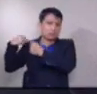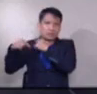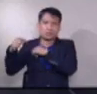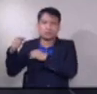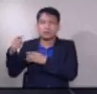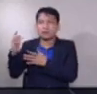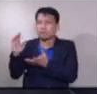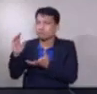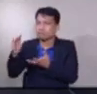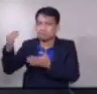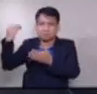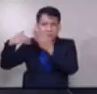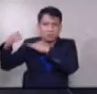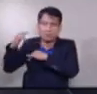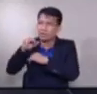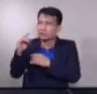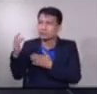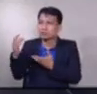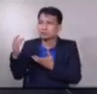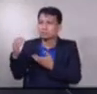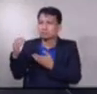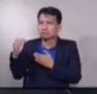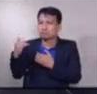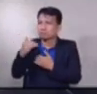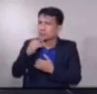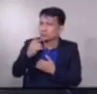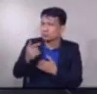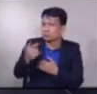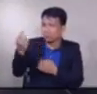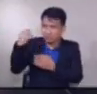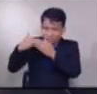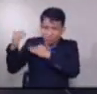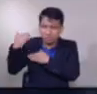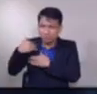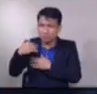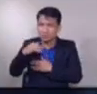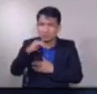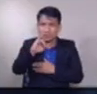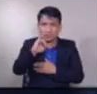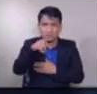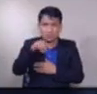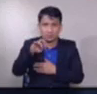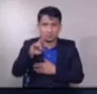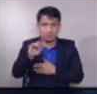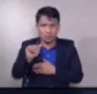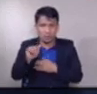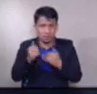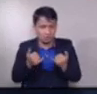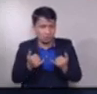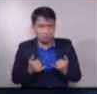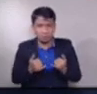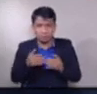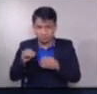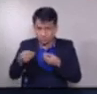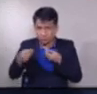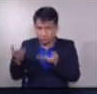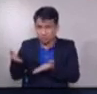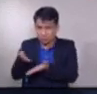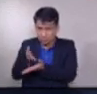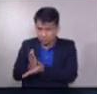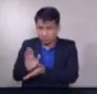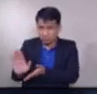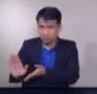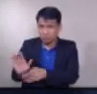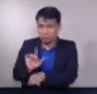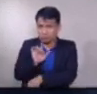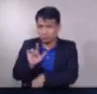po, mayroon na kaming na-issue ng mga... Pero sa IPRA, di ba, binibigyan na yan ng karapatan. Sa inyo na yan,